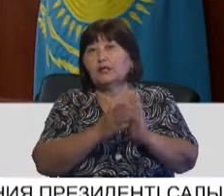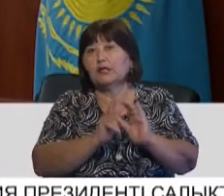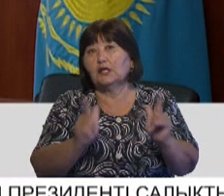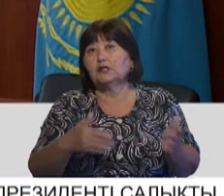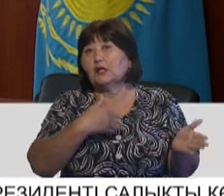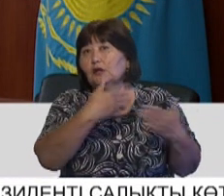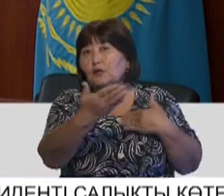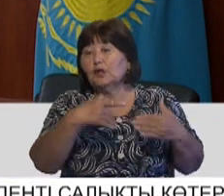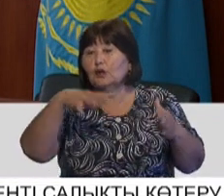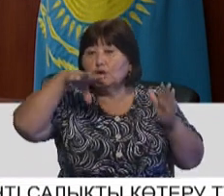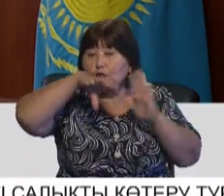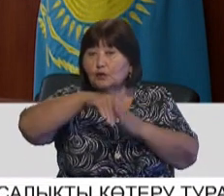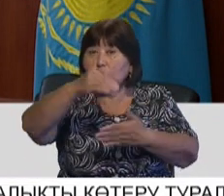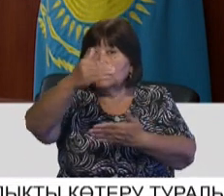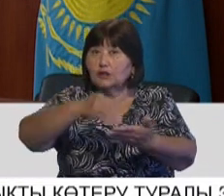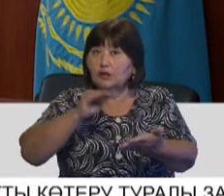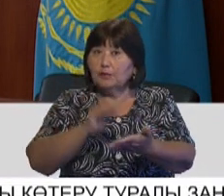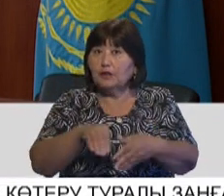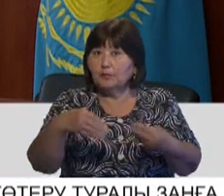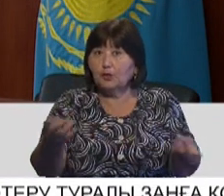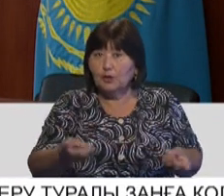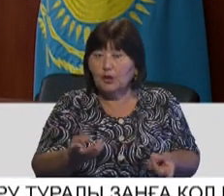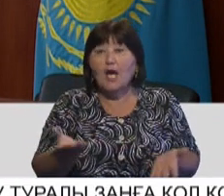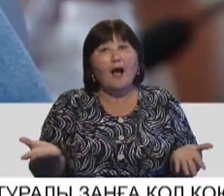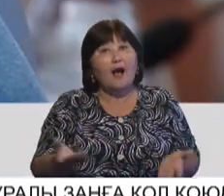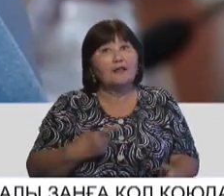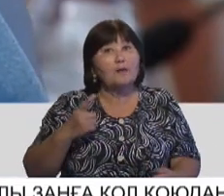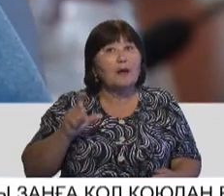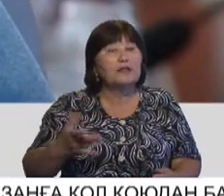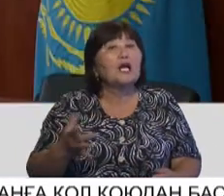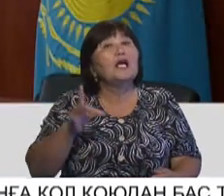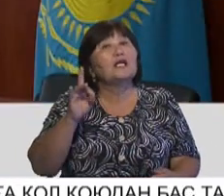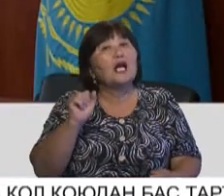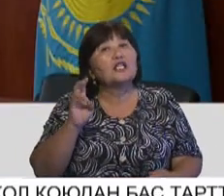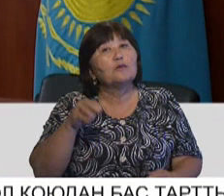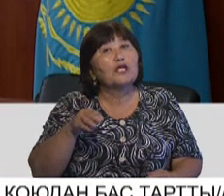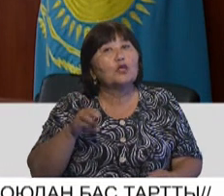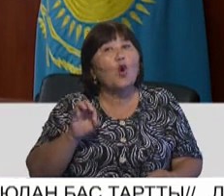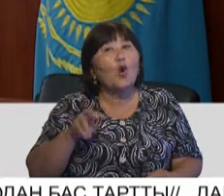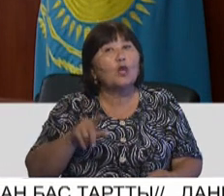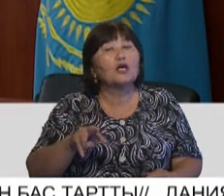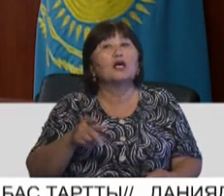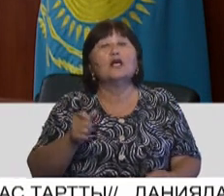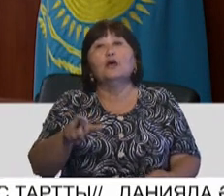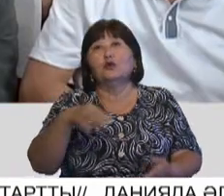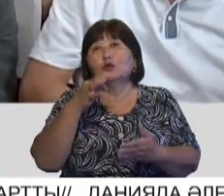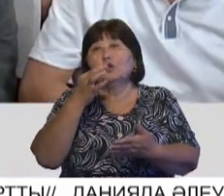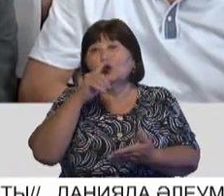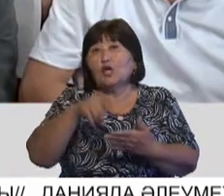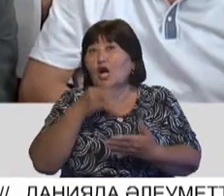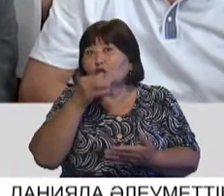отырғаннан кейін сол шарттың ішінде де белгілеп кету керек қой, қандай мамандар керек, реаниматолог, өкінішке орай жаңа бұл сұраққа олар жауап бере